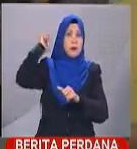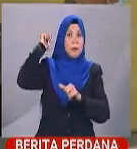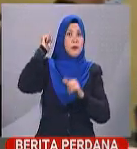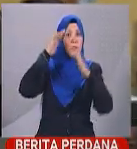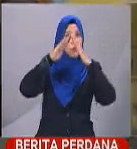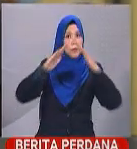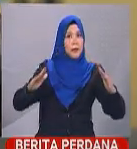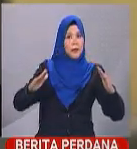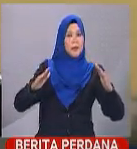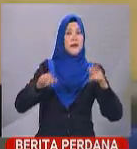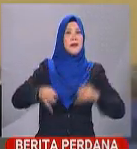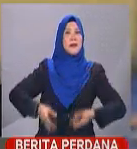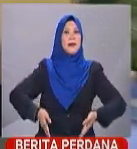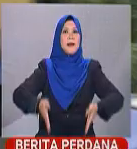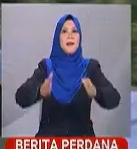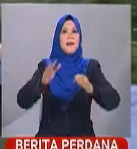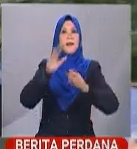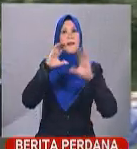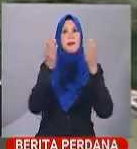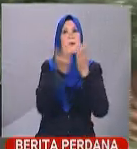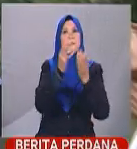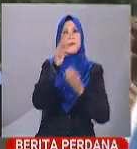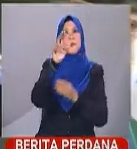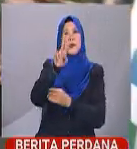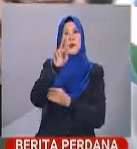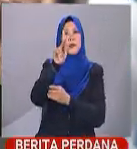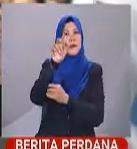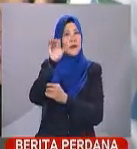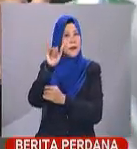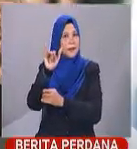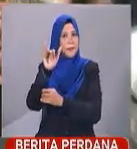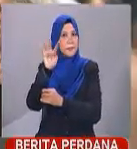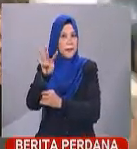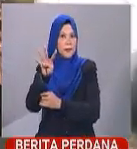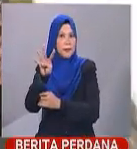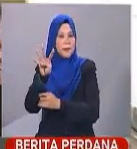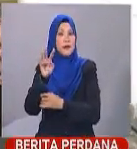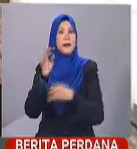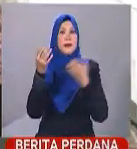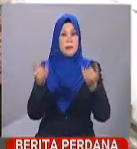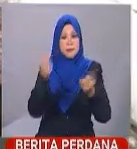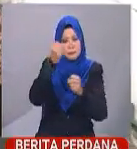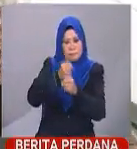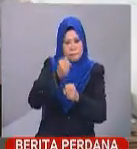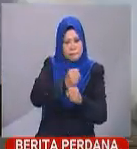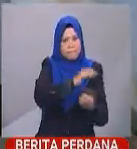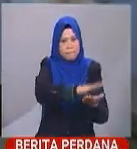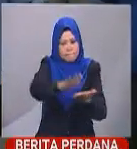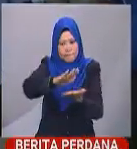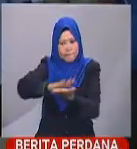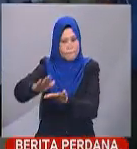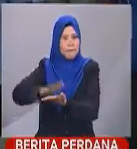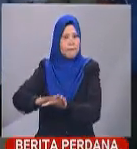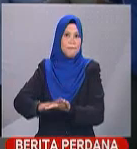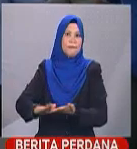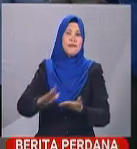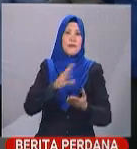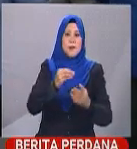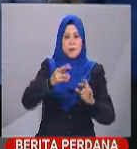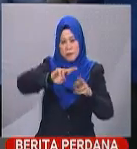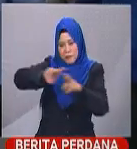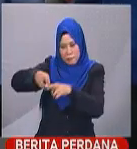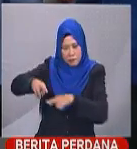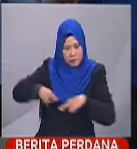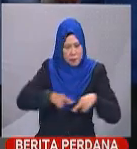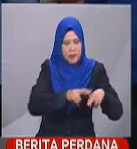yang terletak di Jalan Kelab UK 4, Taman Kelab UK. Kerja-kerja pembersihan dan pemulihan sedang